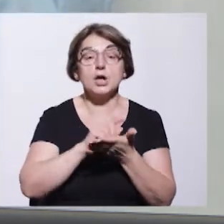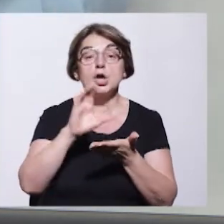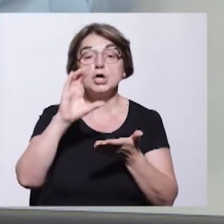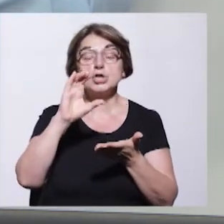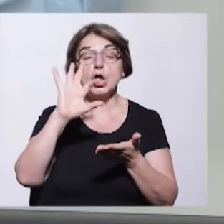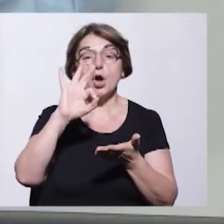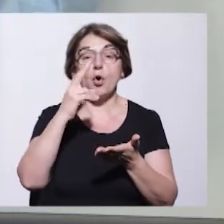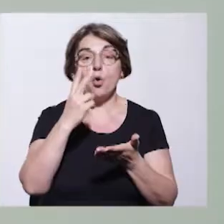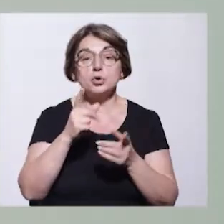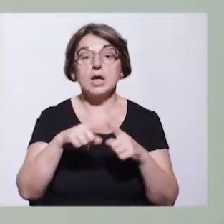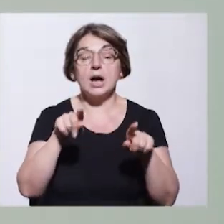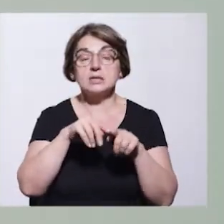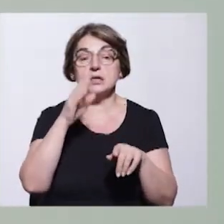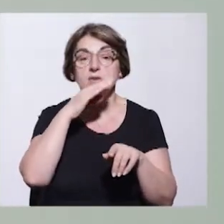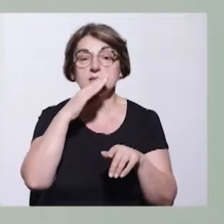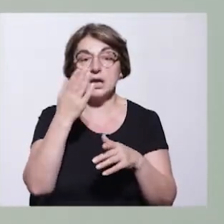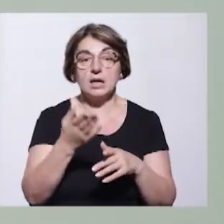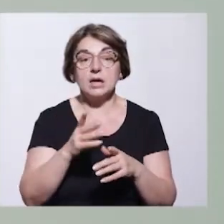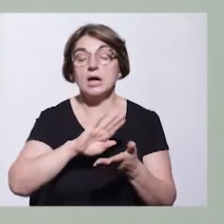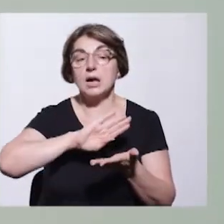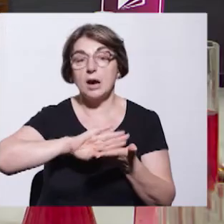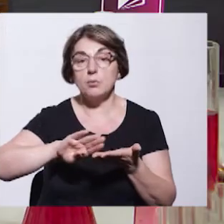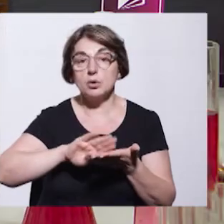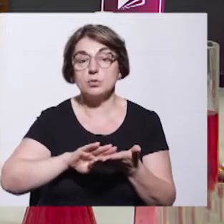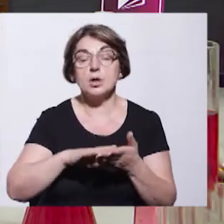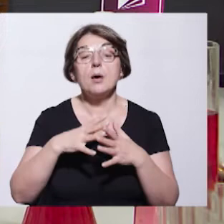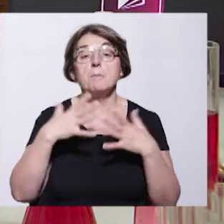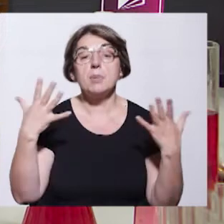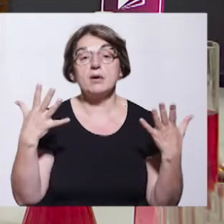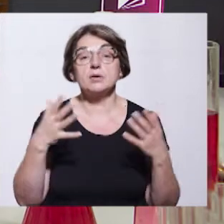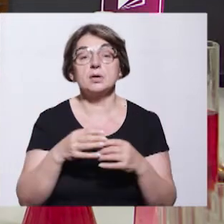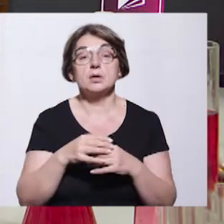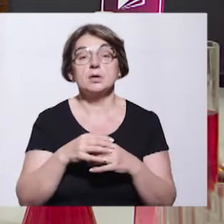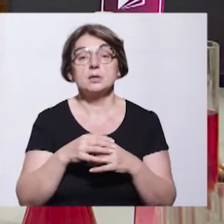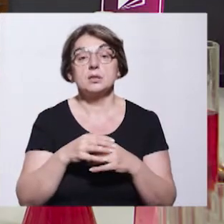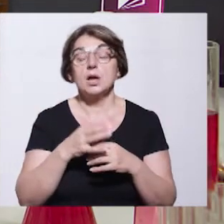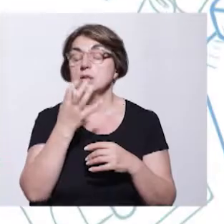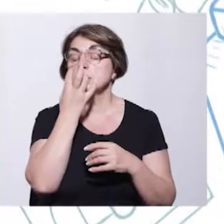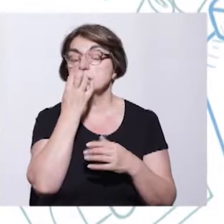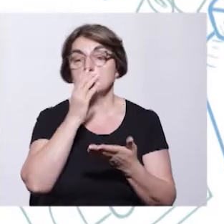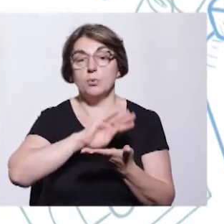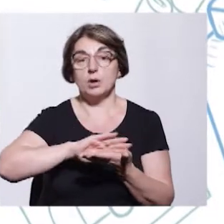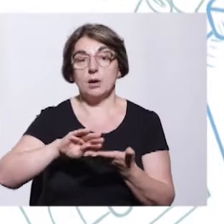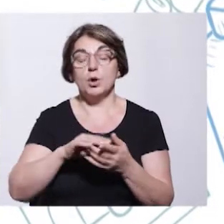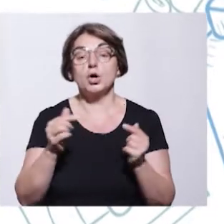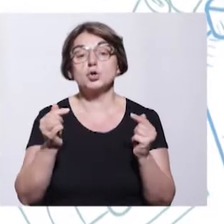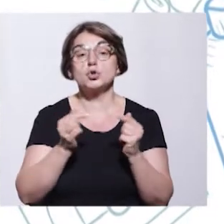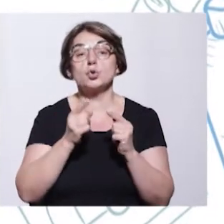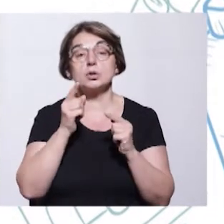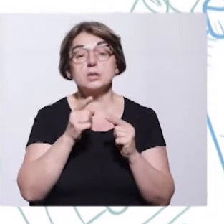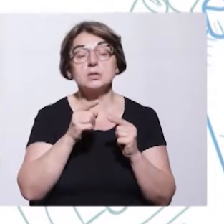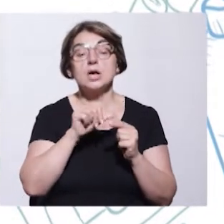და წყალი. და რა თქმა უნდა, გამოიყოფა ძალიან დიდი რაოდენობით სითბო. სწორედ ის,